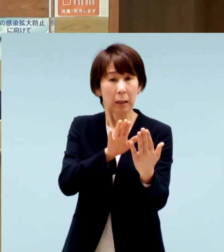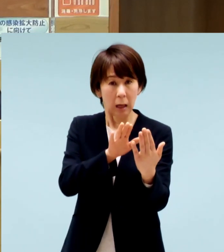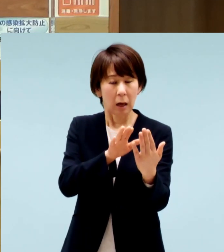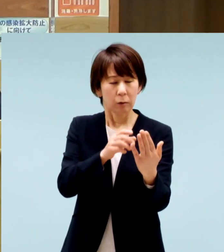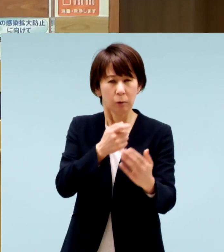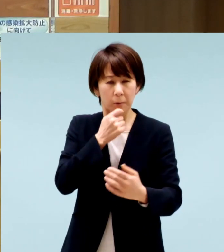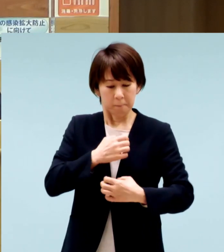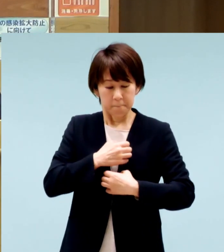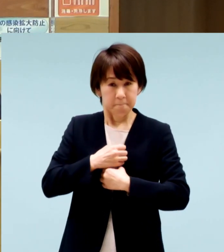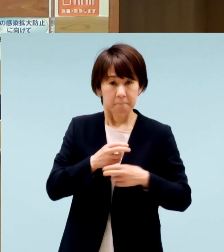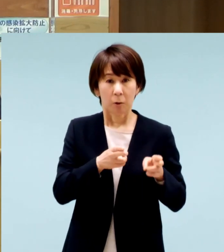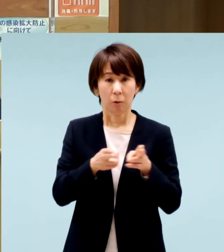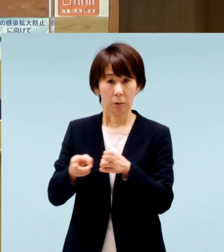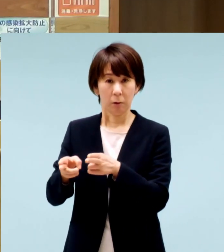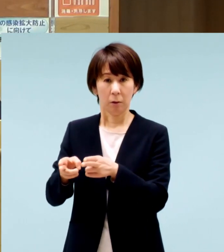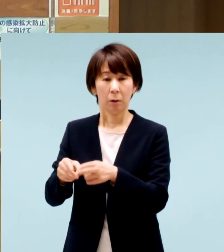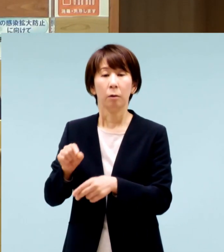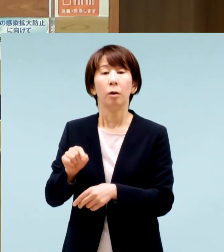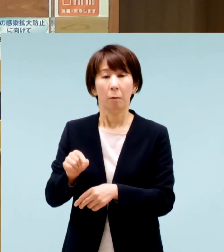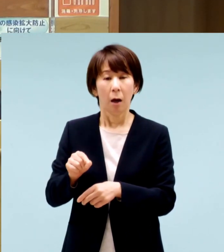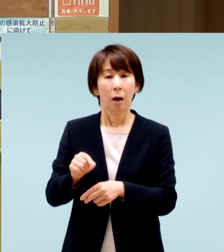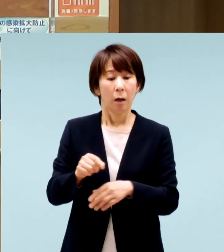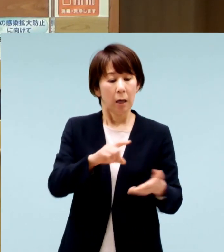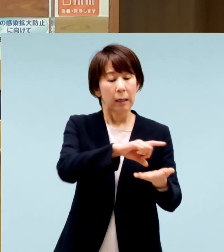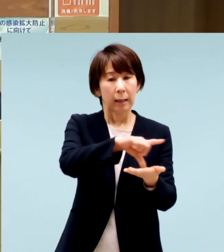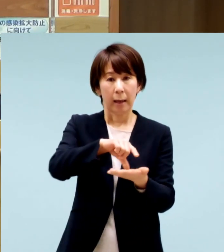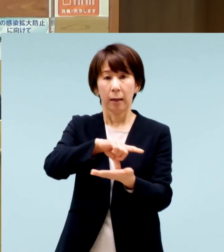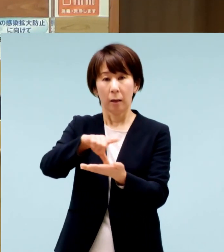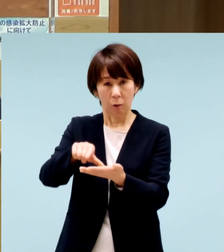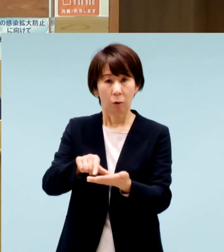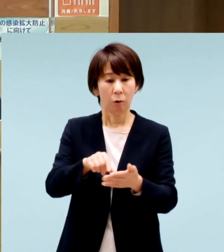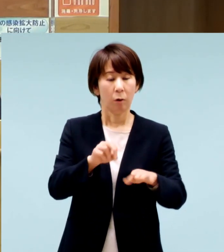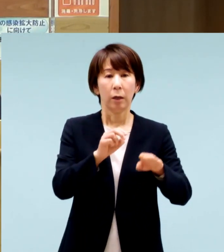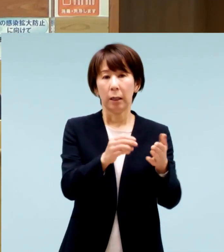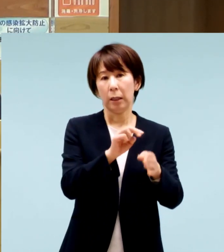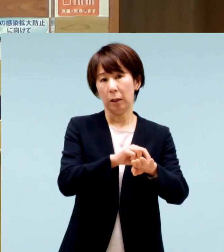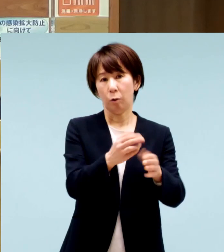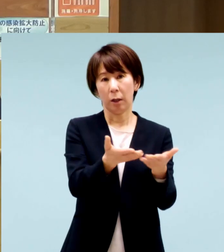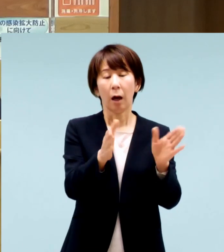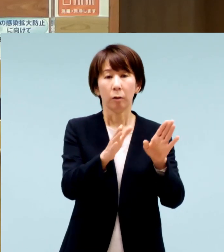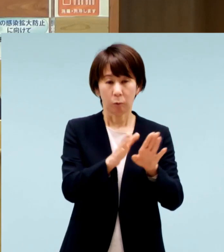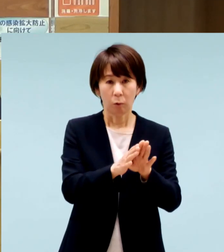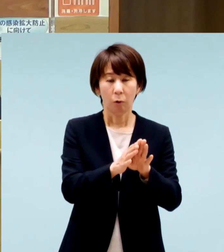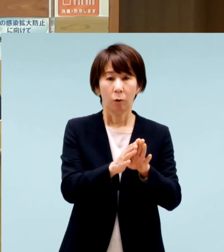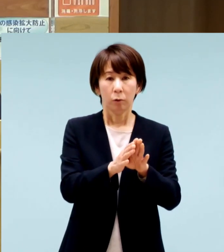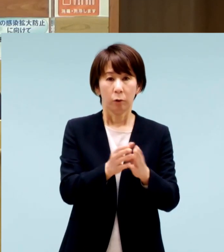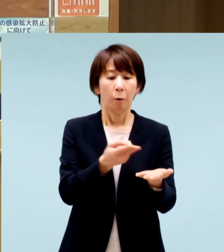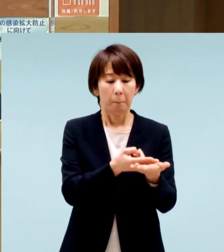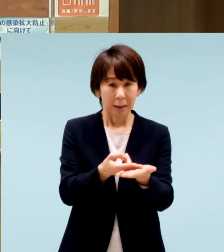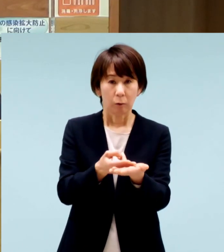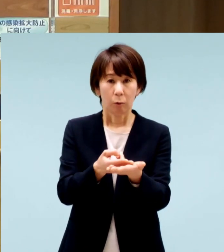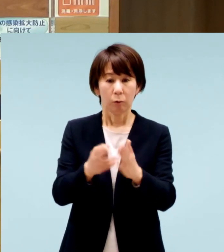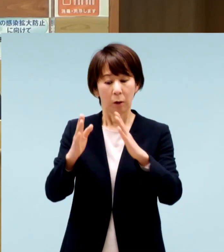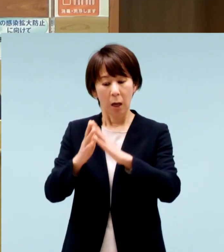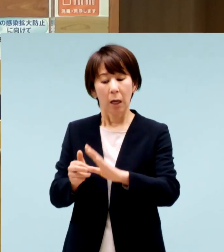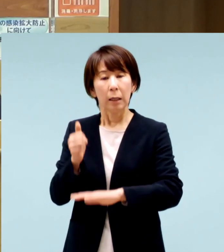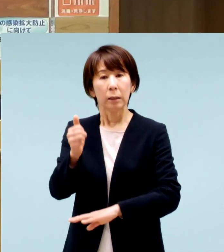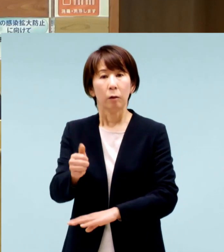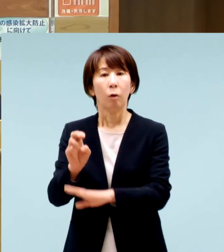ごとの医療機関などと、そういったベッドや訪問診療のあり方ですとか、各検査、こういったものは計